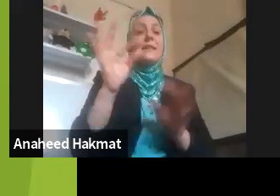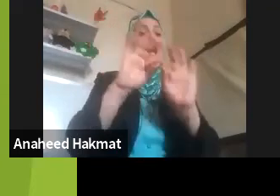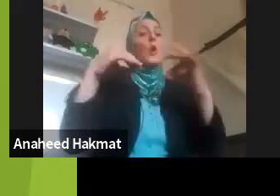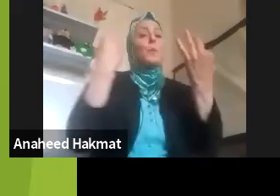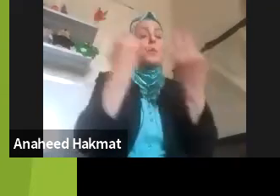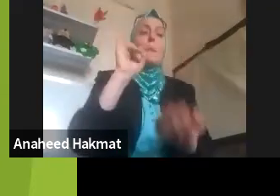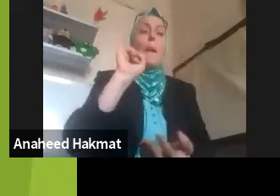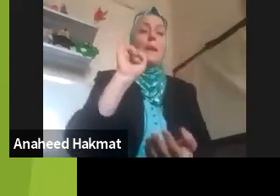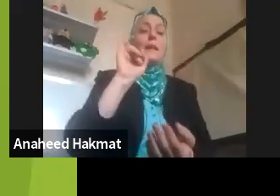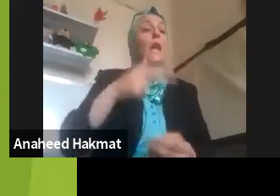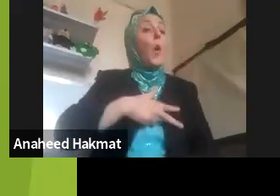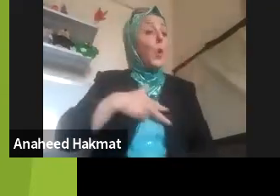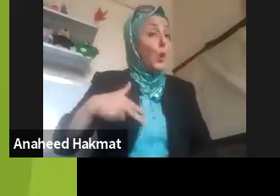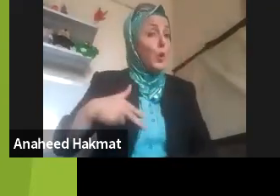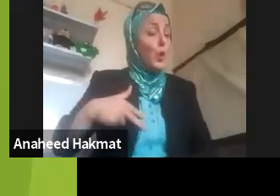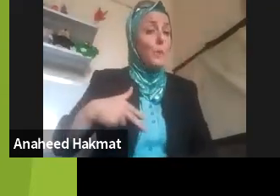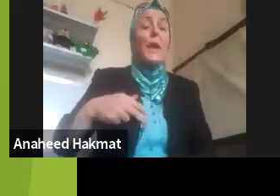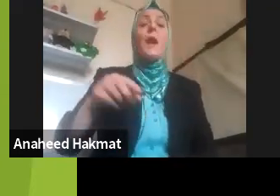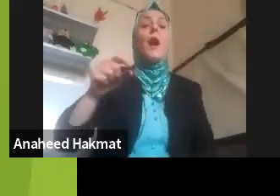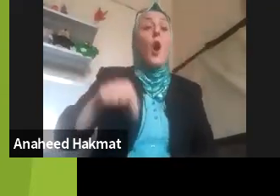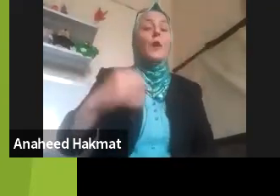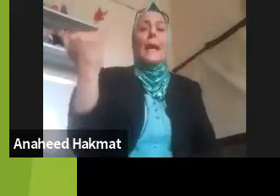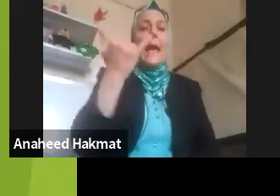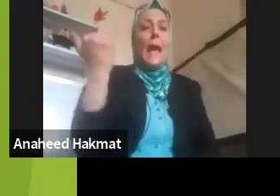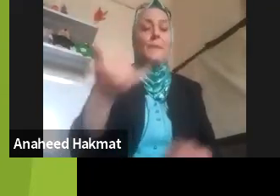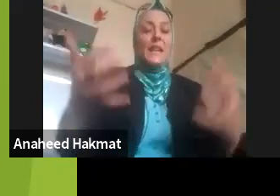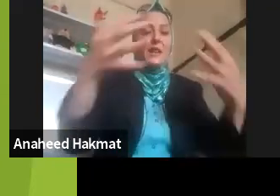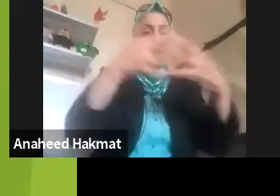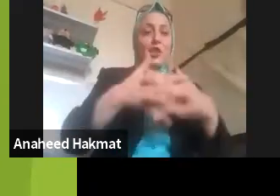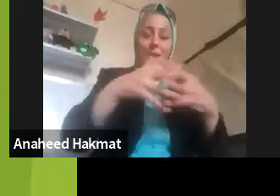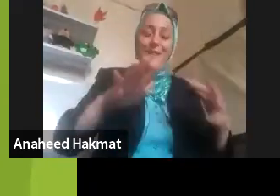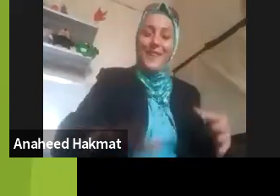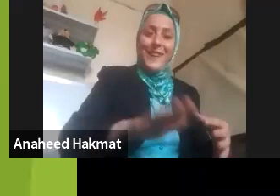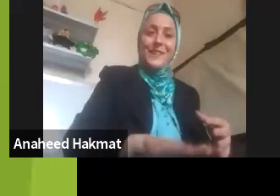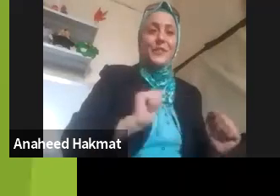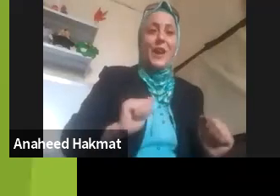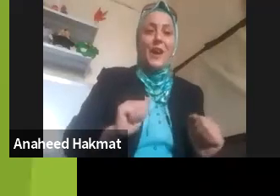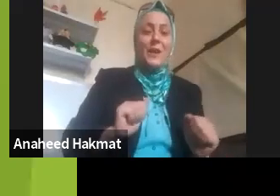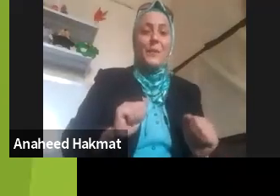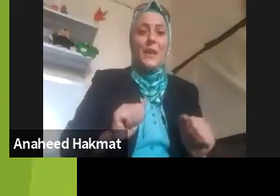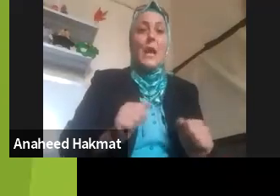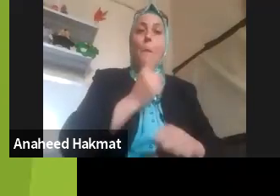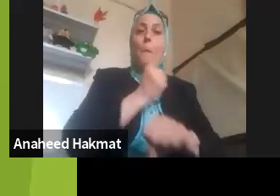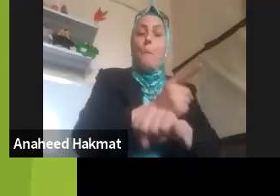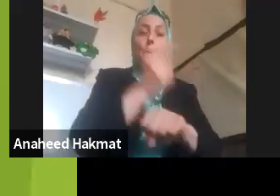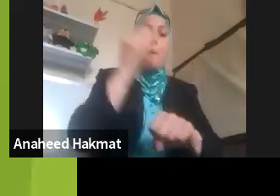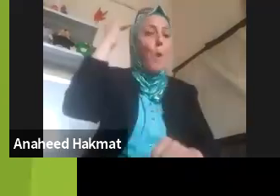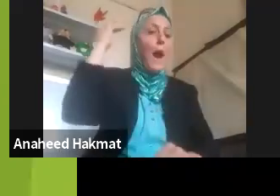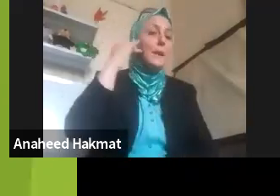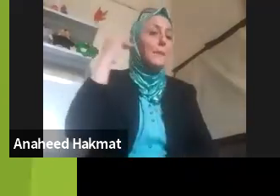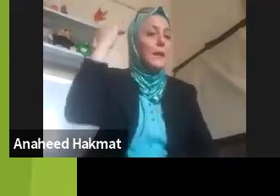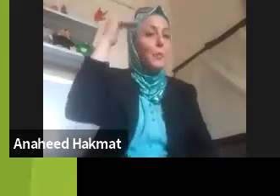وهنا من الأهمية بمكان إشراك الأطفال، إشراك المعلمات والمعلمين،